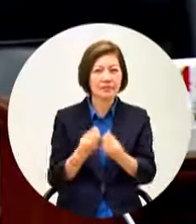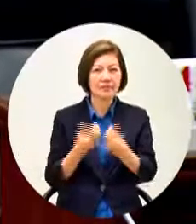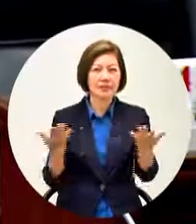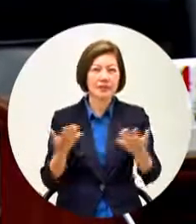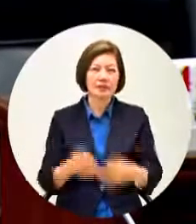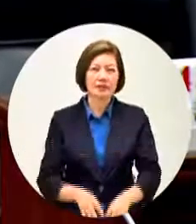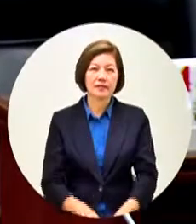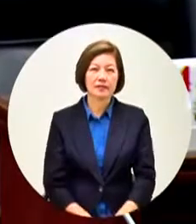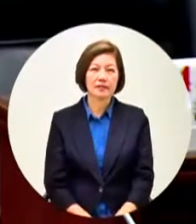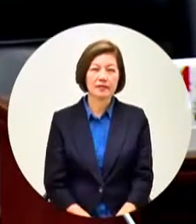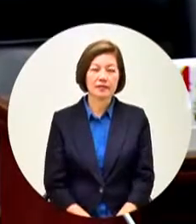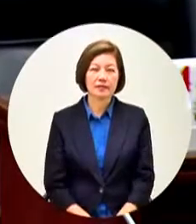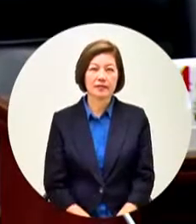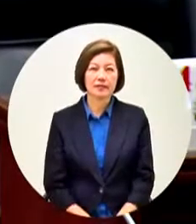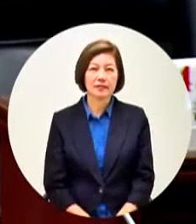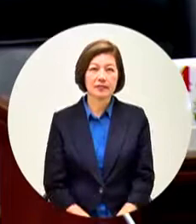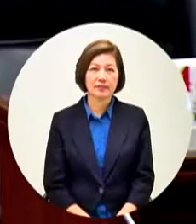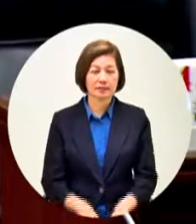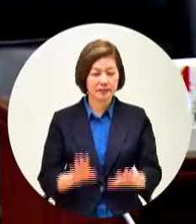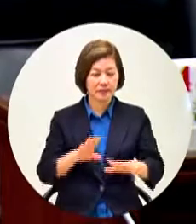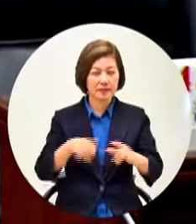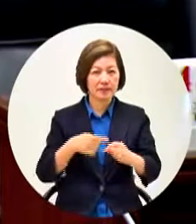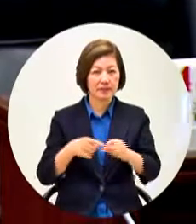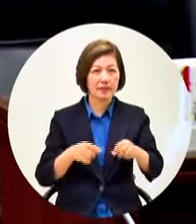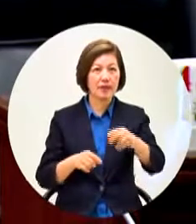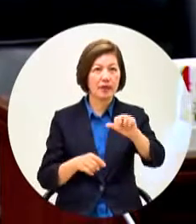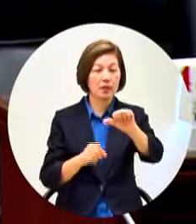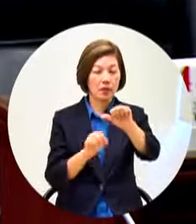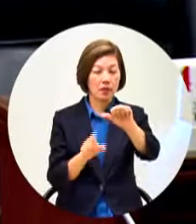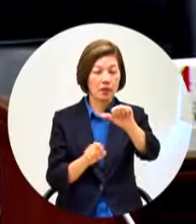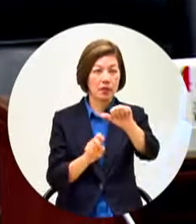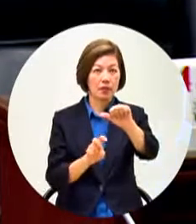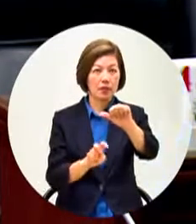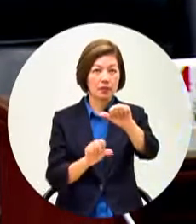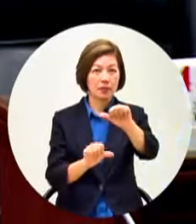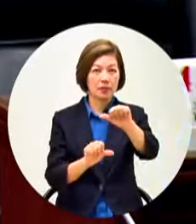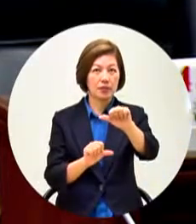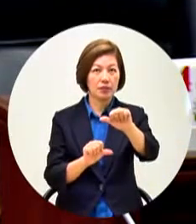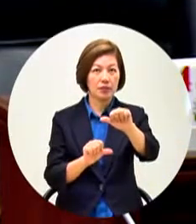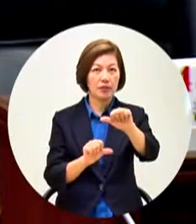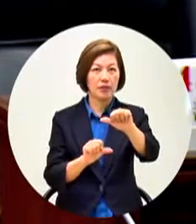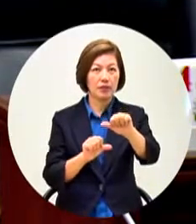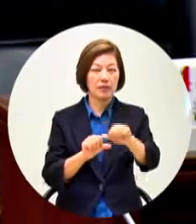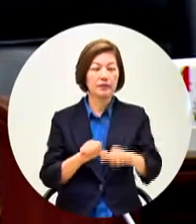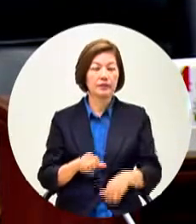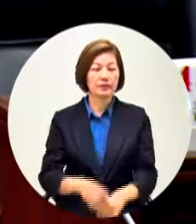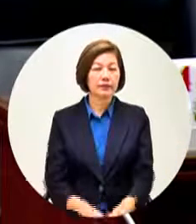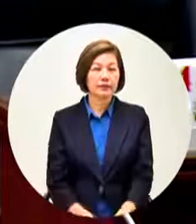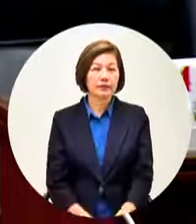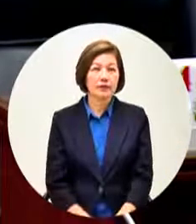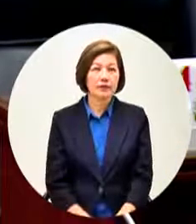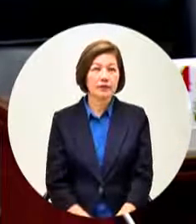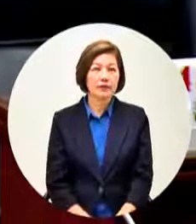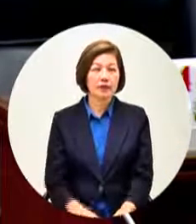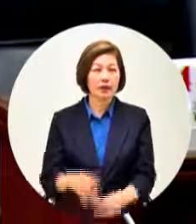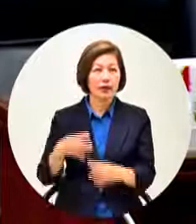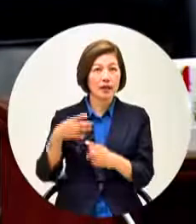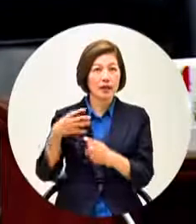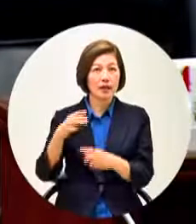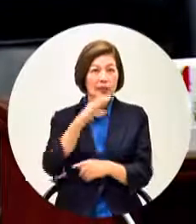按伫今年5月25，也是吼，按林务区迄个原来里，我这个做工